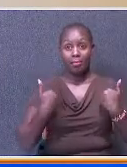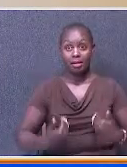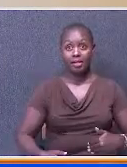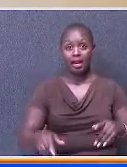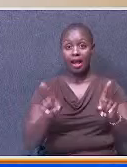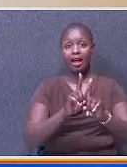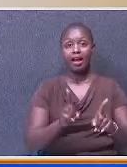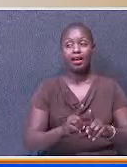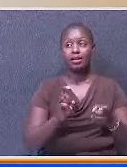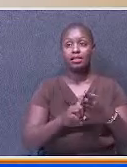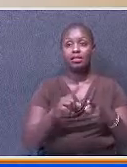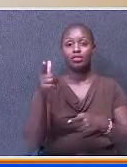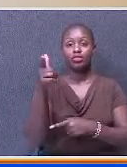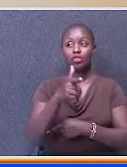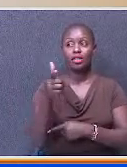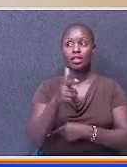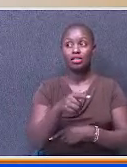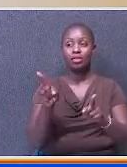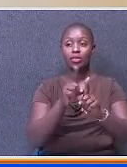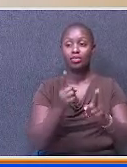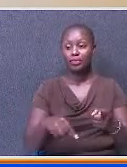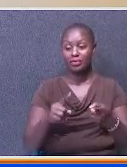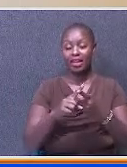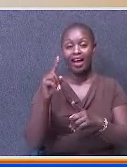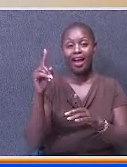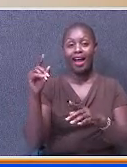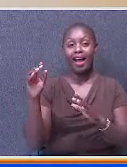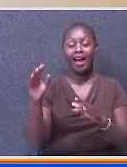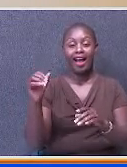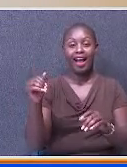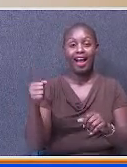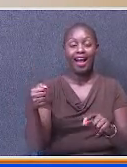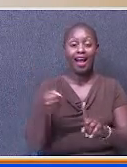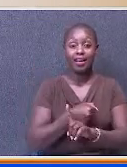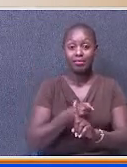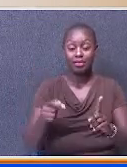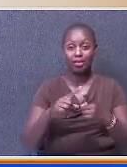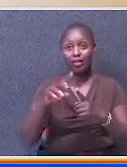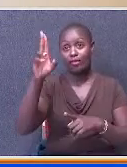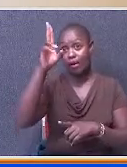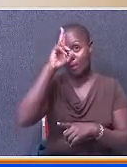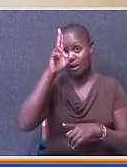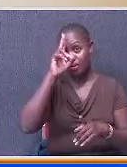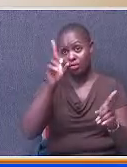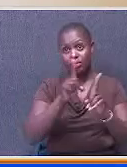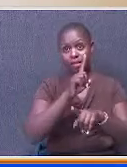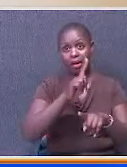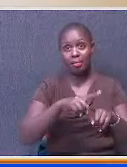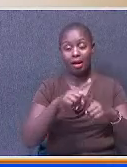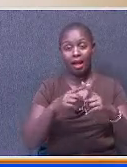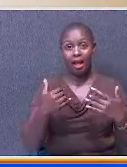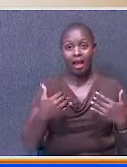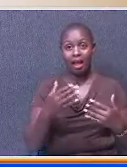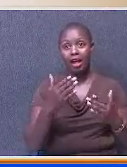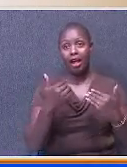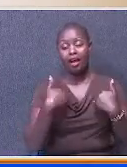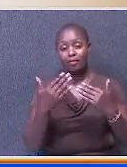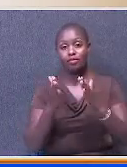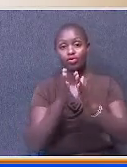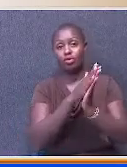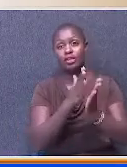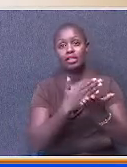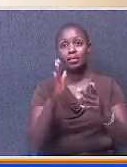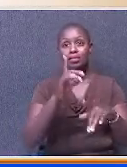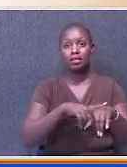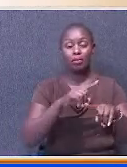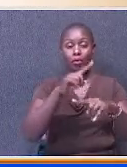na nimepitia hiyo harassment ya mapolisi, and this happened at a time when I tried covering a story during, you know, a time when